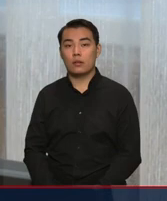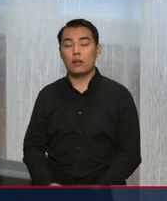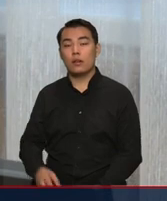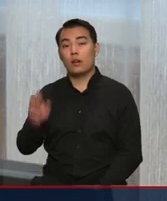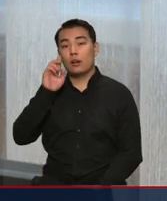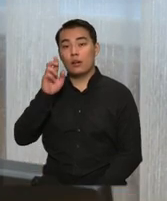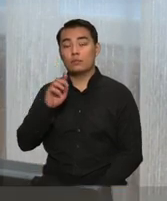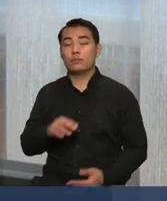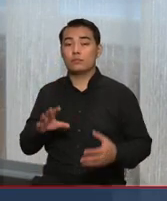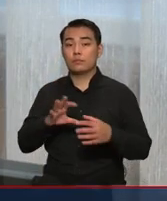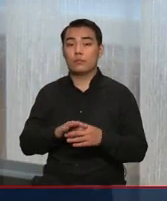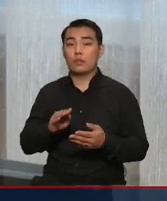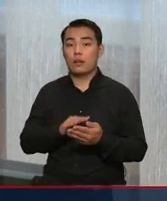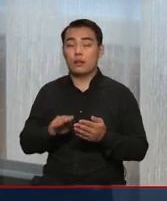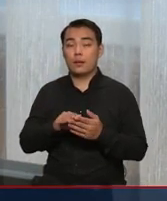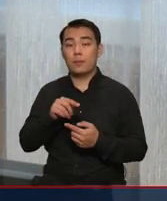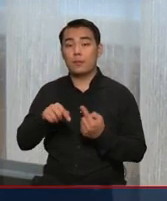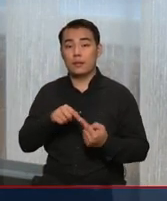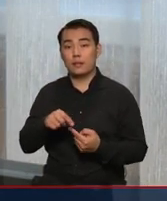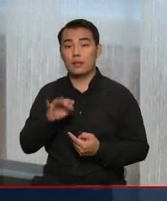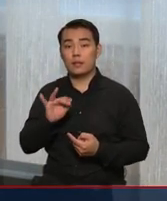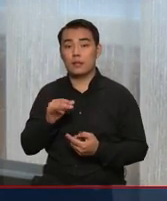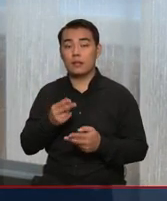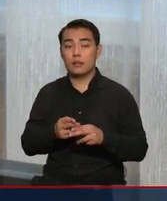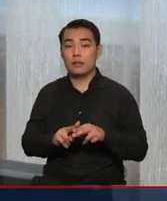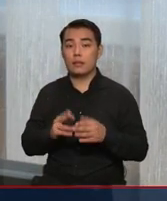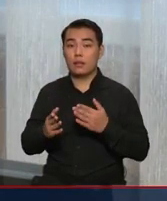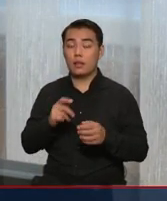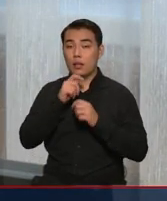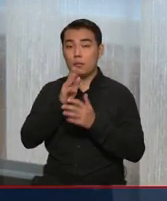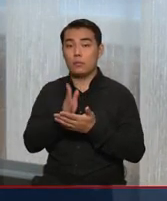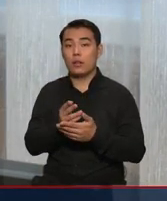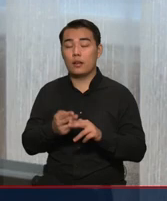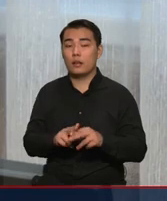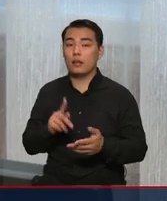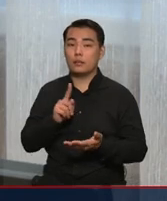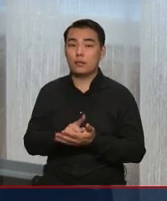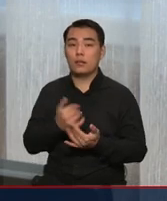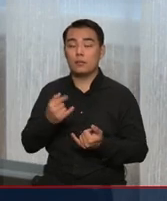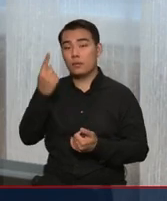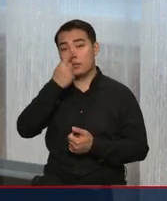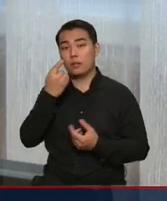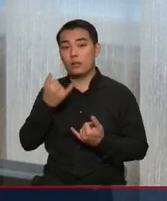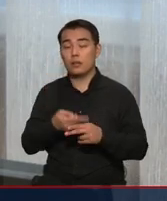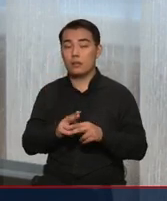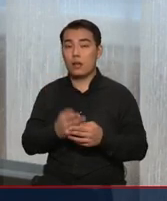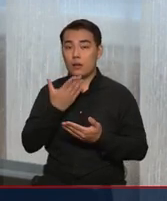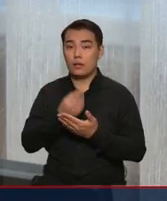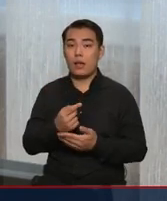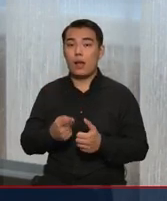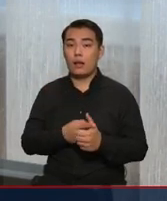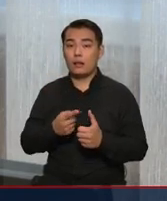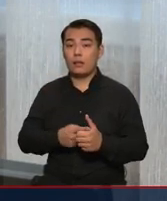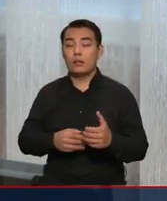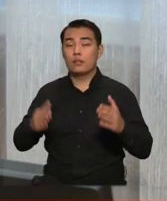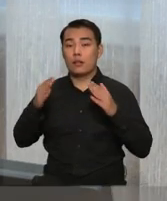Мемлекеттік тіркеуге жасатын, жылжымайтын мүлік сияқты сондай сыйлықты алса, онда ол міндетті түрде декларация осы бір жылдың ішінде осындай менің атымда жылжымайтын мүлік